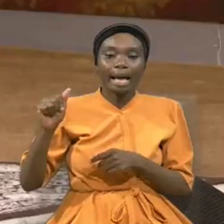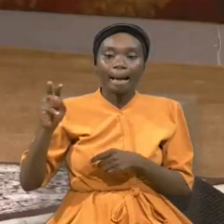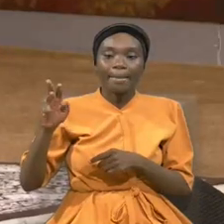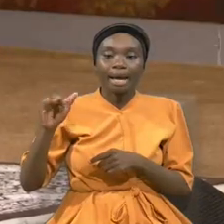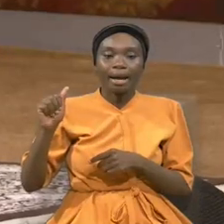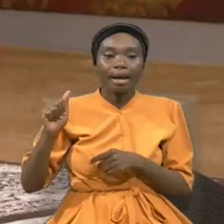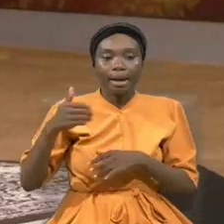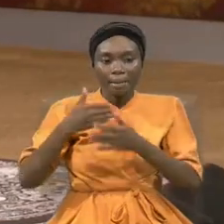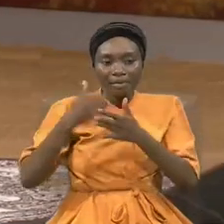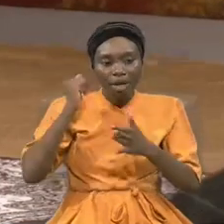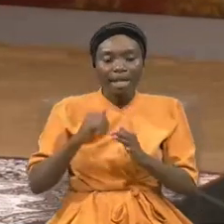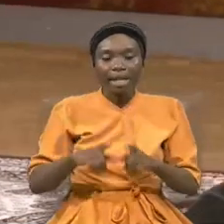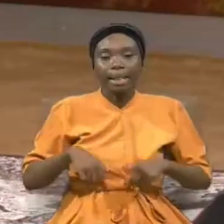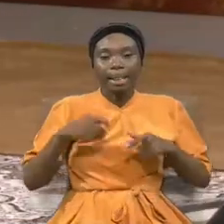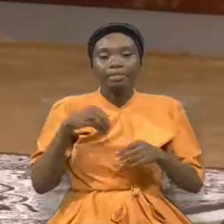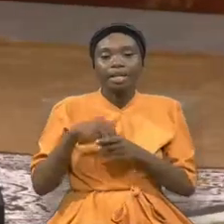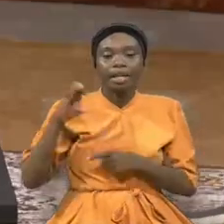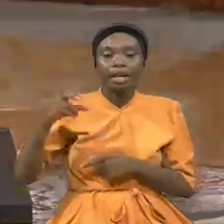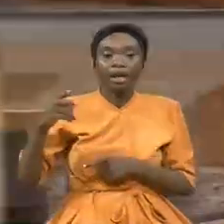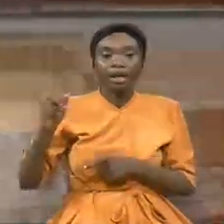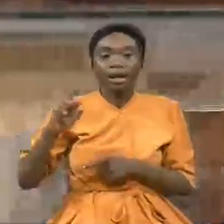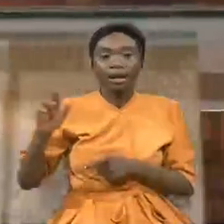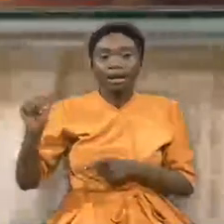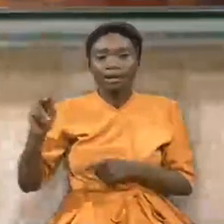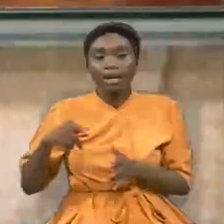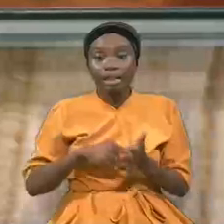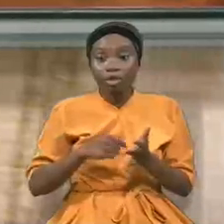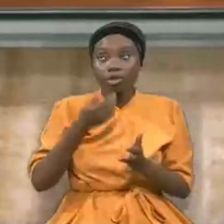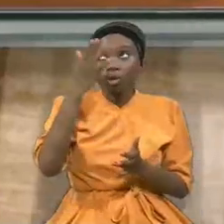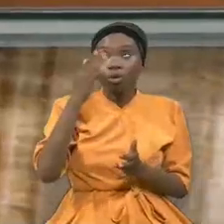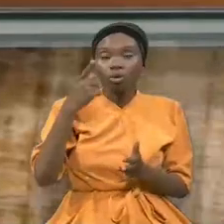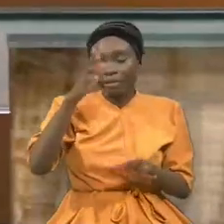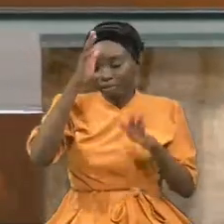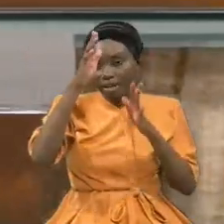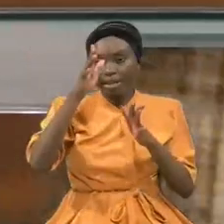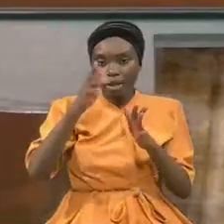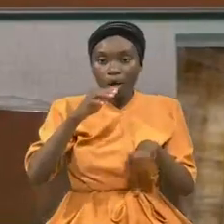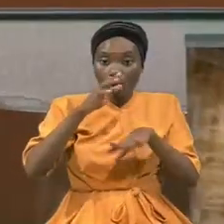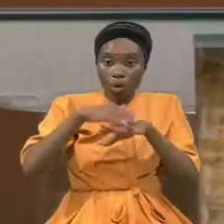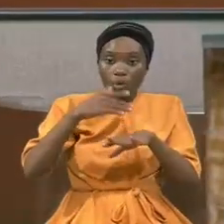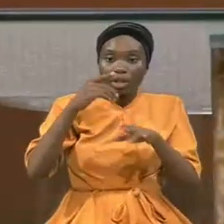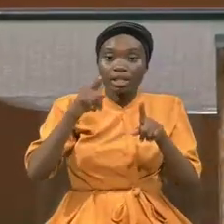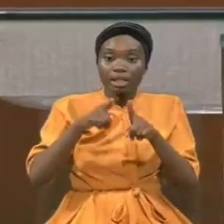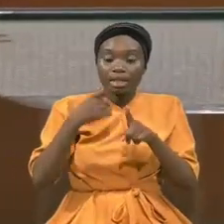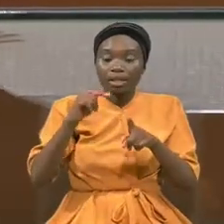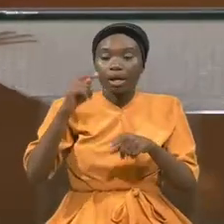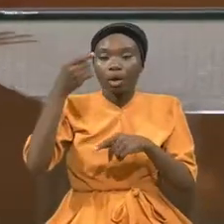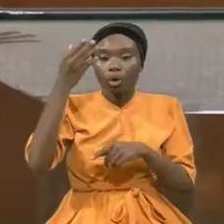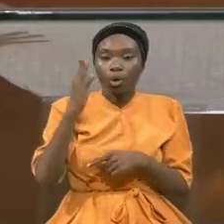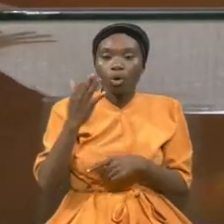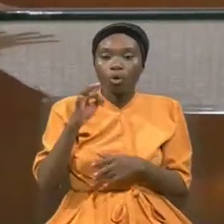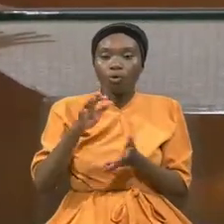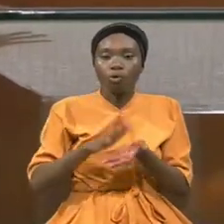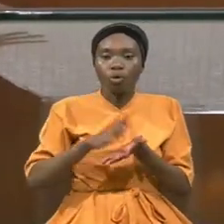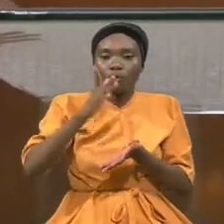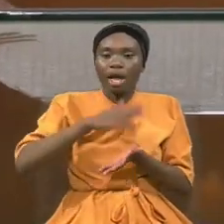Mésopotamie avant qu'il s'établisse à Charan. C'est le Dieu le Père ici qui a appelé le Dieu de